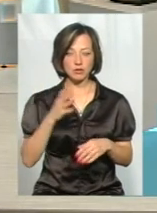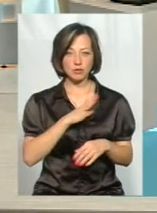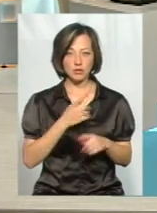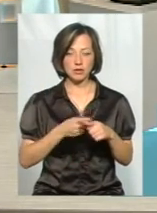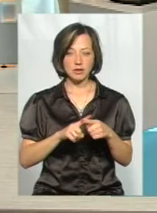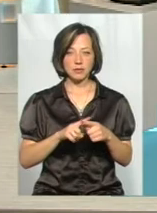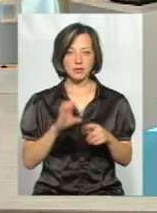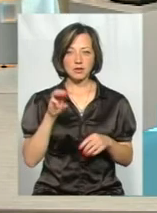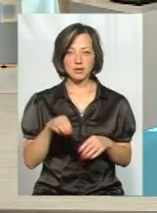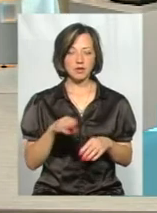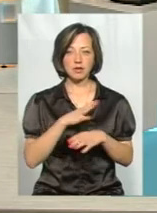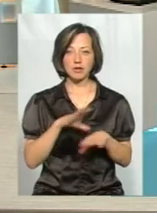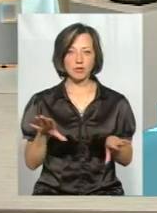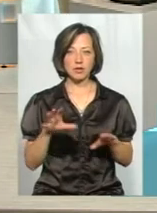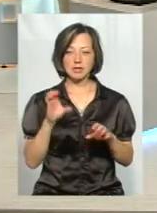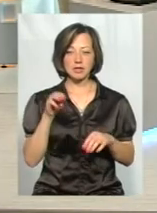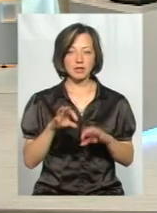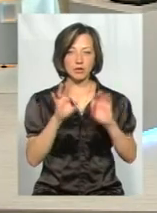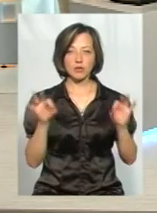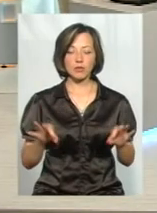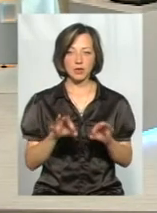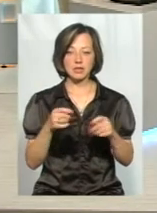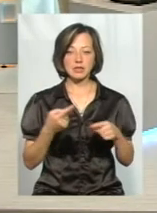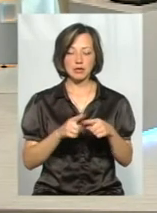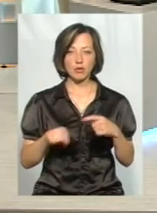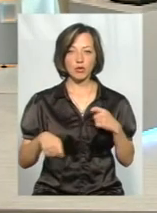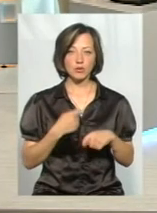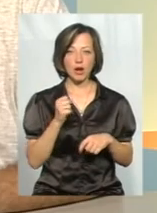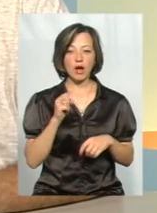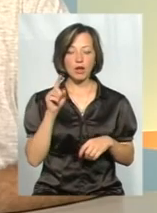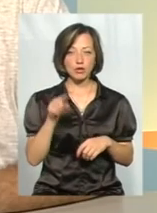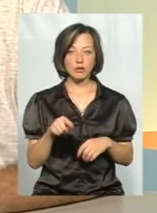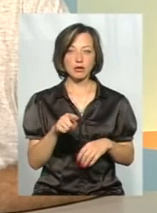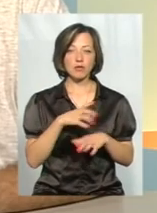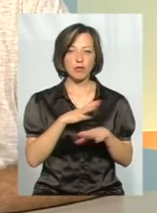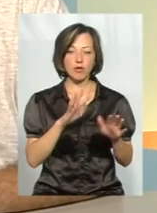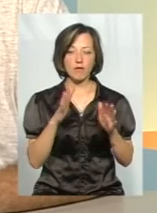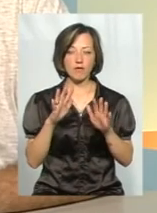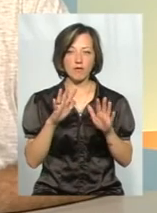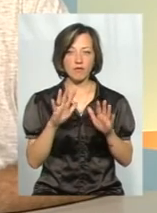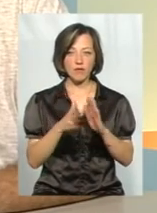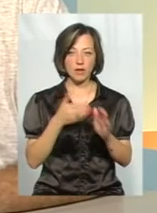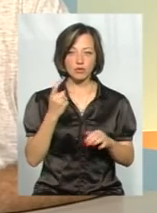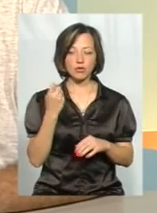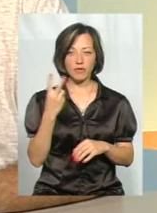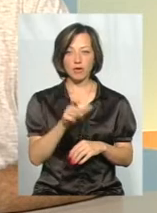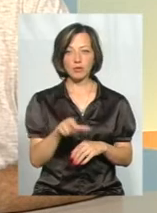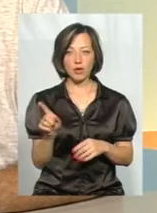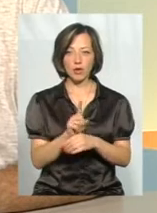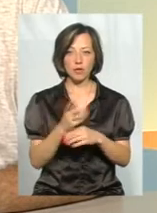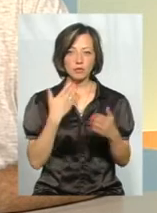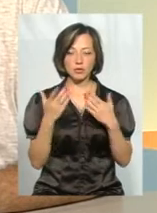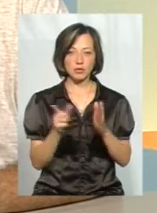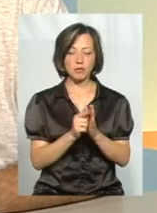статтю? Ні, дана стаття не була застосована саме за дане правопорушення, адже, по-перше, не було викликів на 102, і громадяни все ж таки нормально